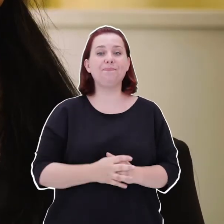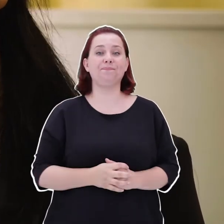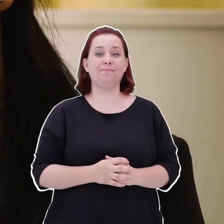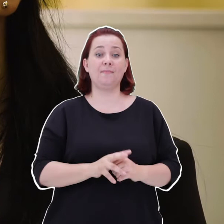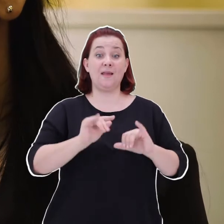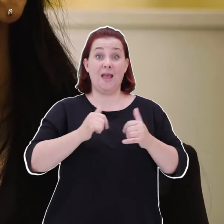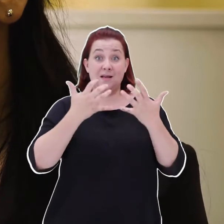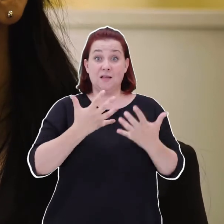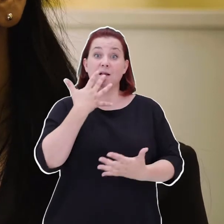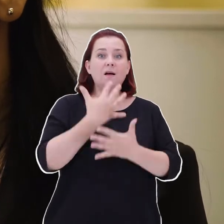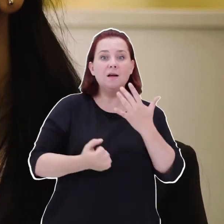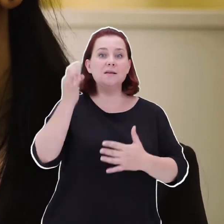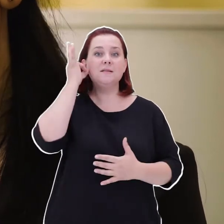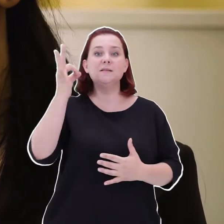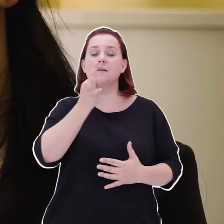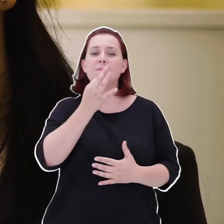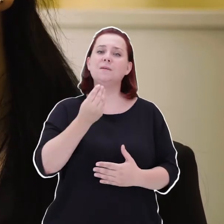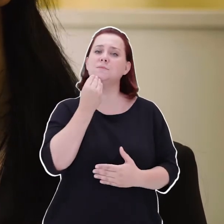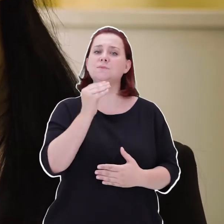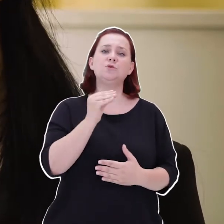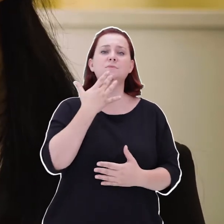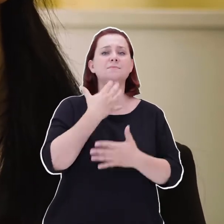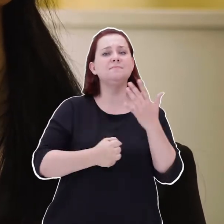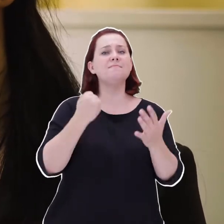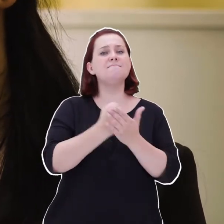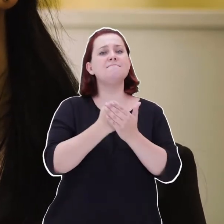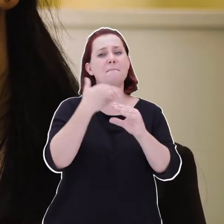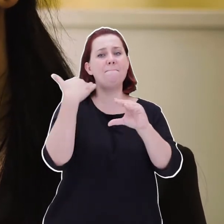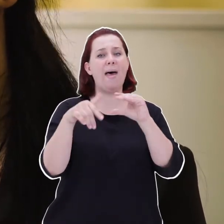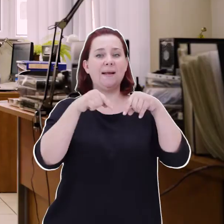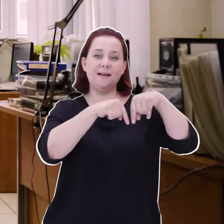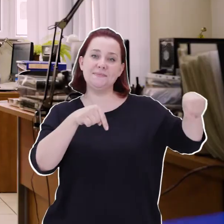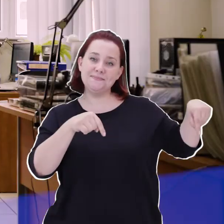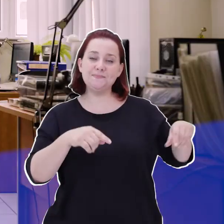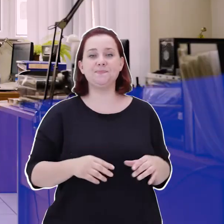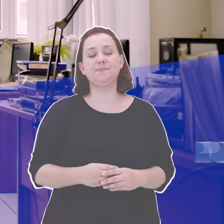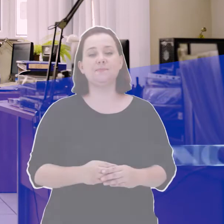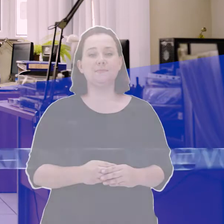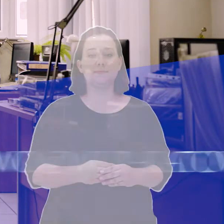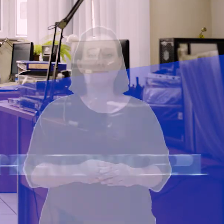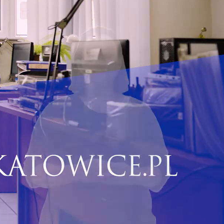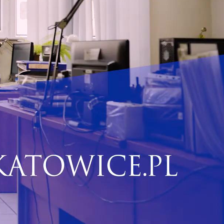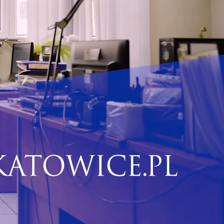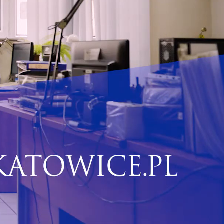Skype'a. Wyszukując nas na Skype'ie, najlepiej skorzystać z adresu mailowego